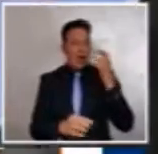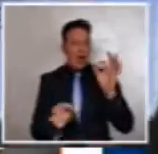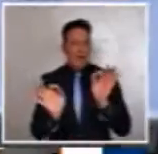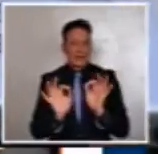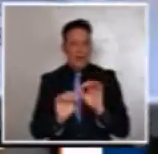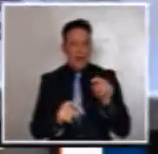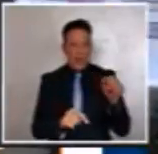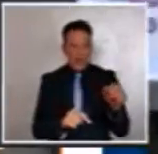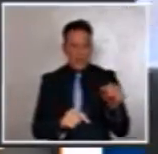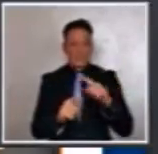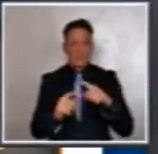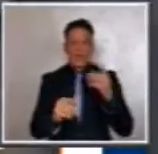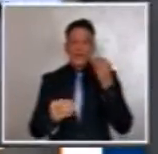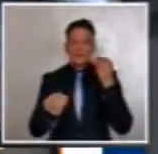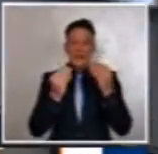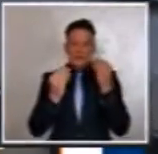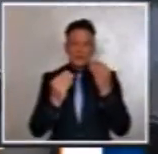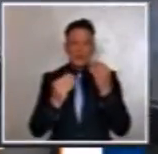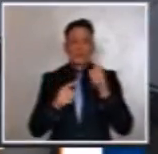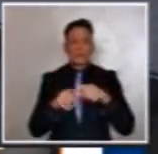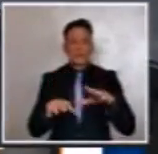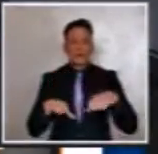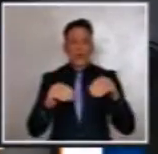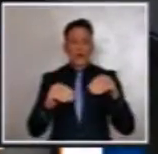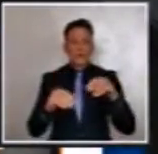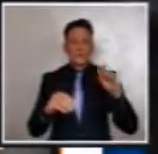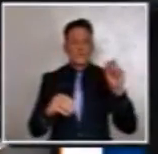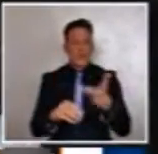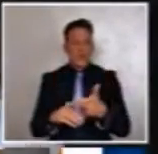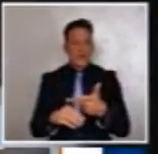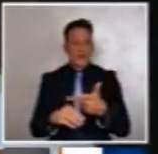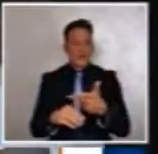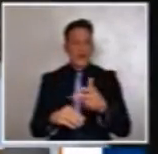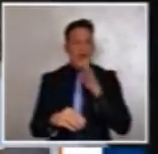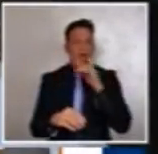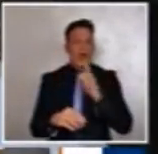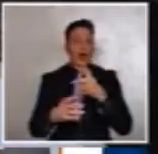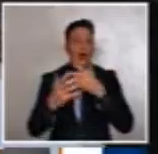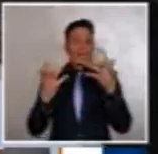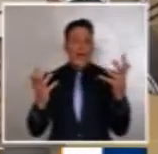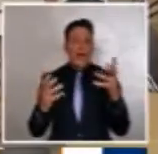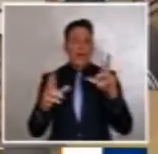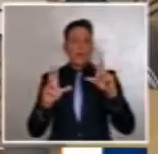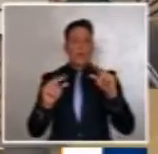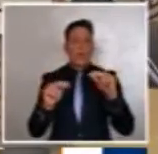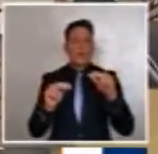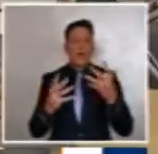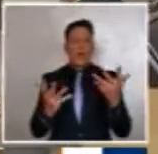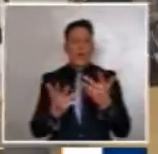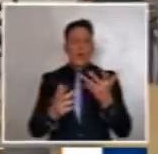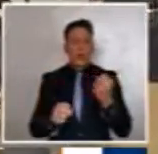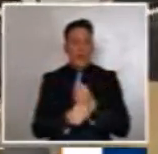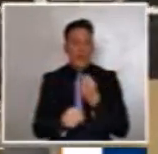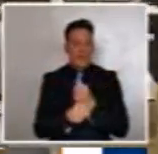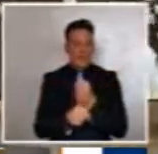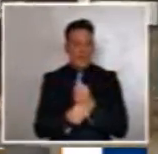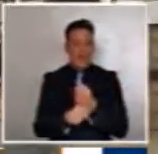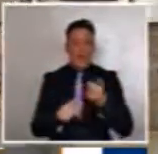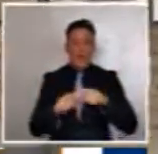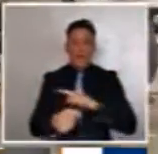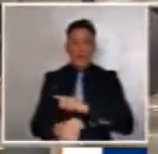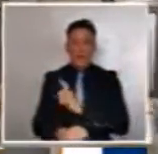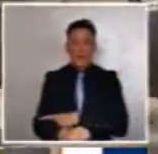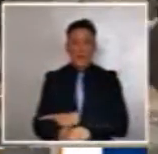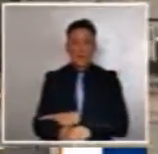parrucchieri, secondo le previsioni, a ripartire di slancio. Non c'è ancora chiarezza però sul nuovo modo di lavorare, come anche a Potenza, confida